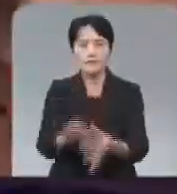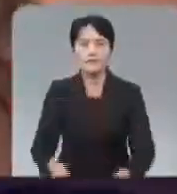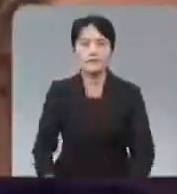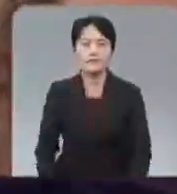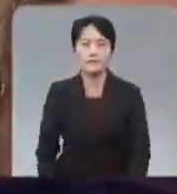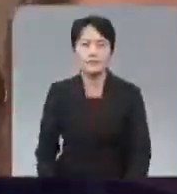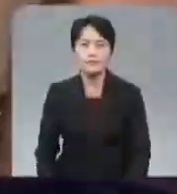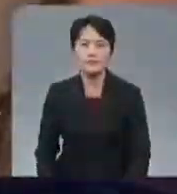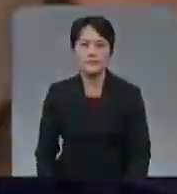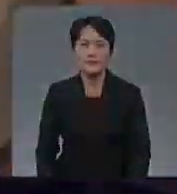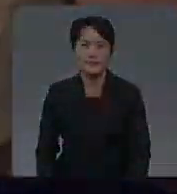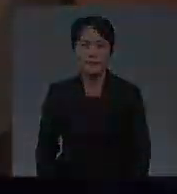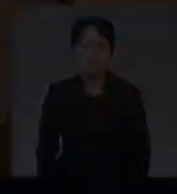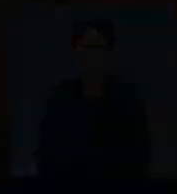transformé